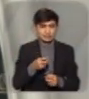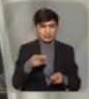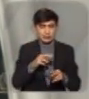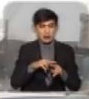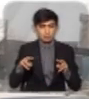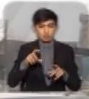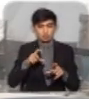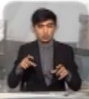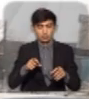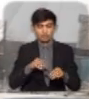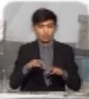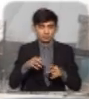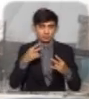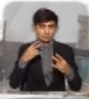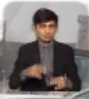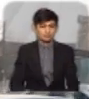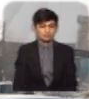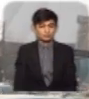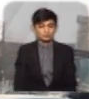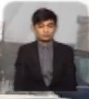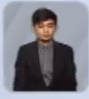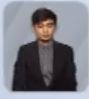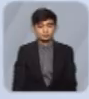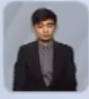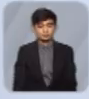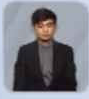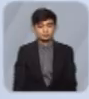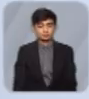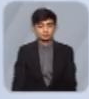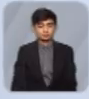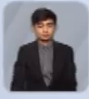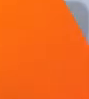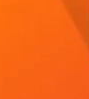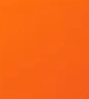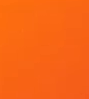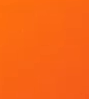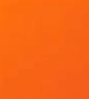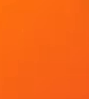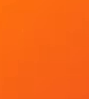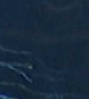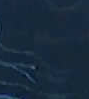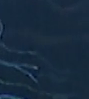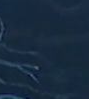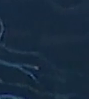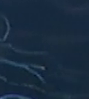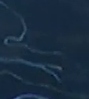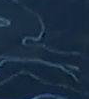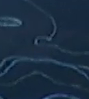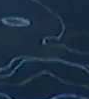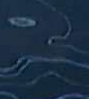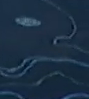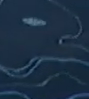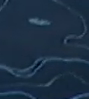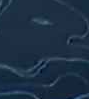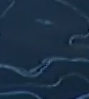у людей. Эльмира Ержанова, Жомарт Кудайбергенов, Информ Бюро, Актюбинская область. Будьте в курсе всех